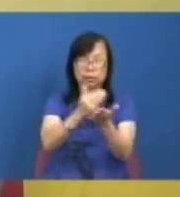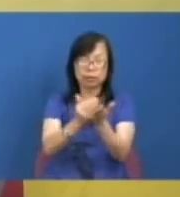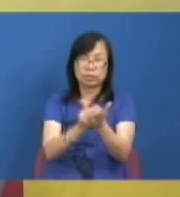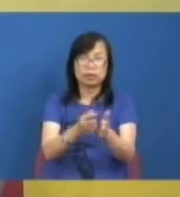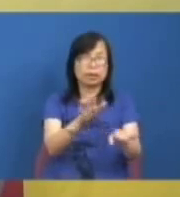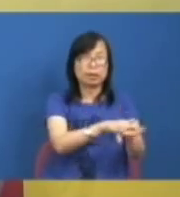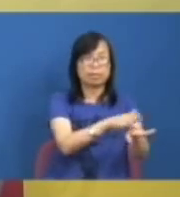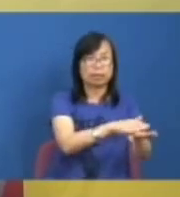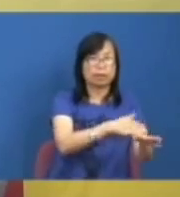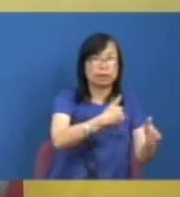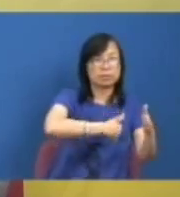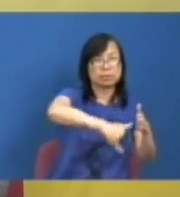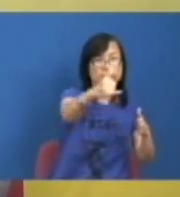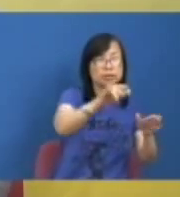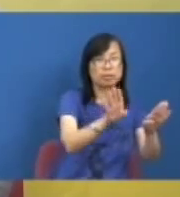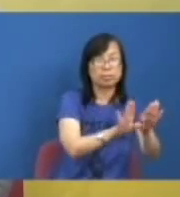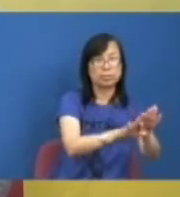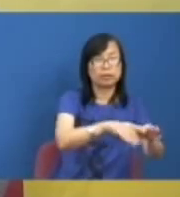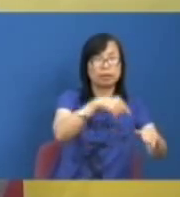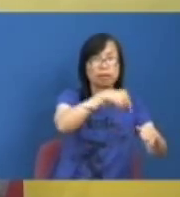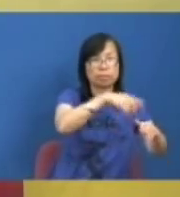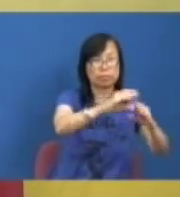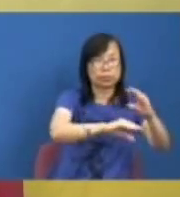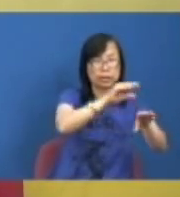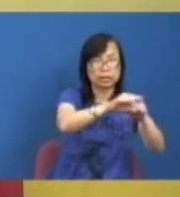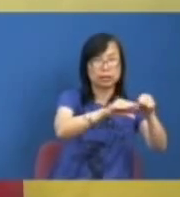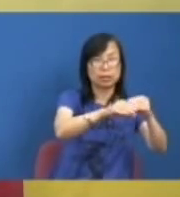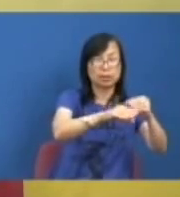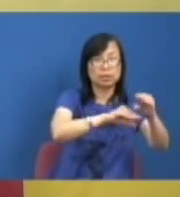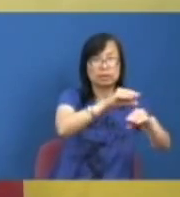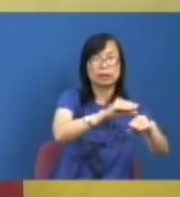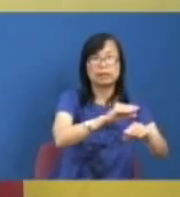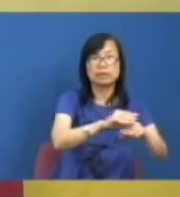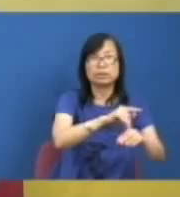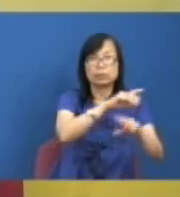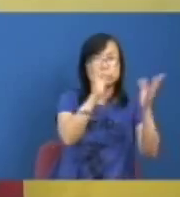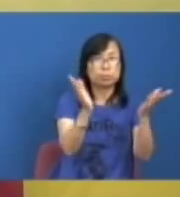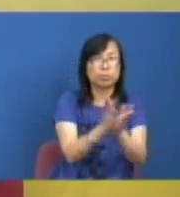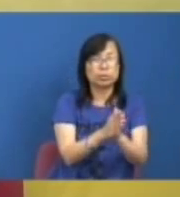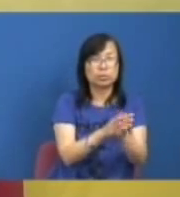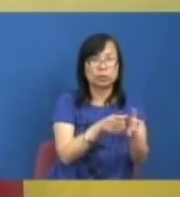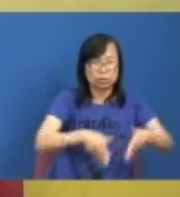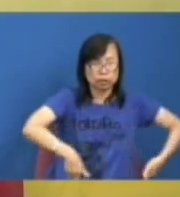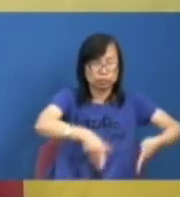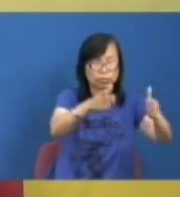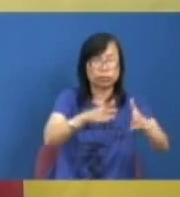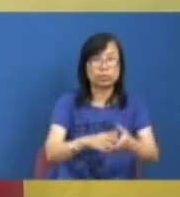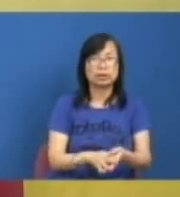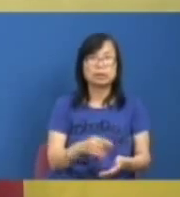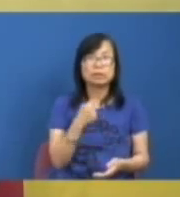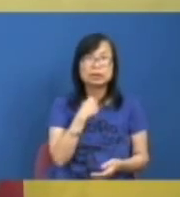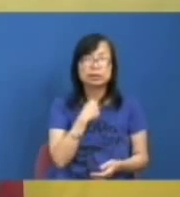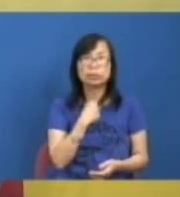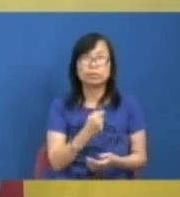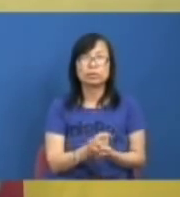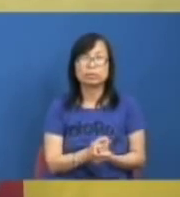應該放在逃生門、啊、後樓梯、啊、前後樓梯、啊、所有主要通道、啊啊、這些都是應該我們作